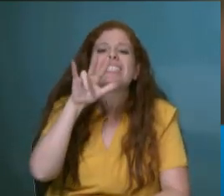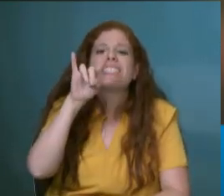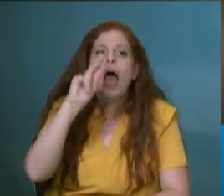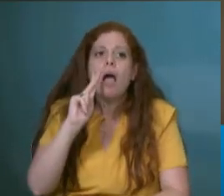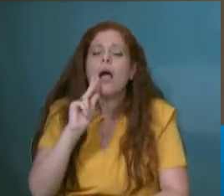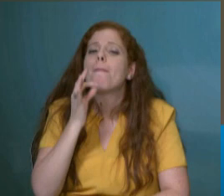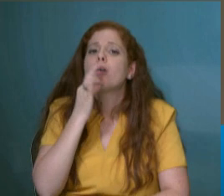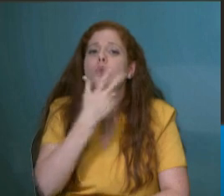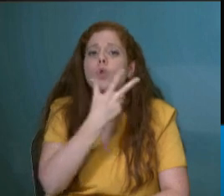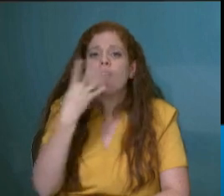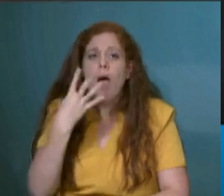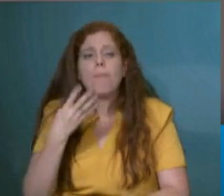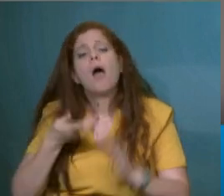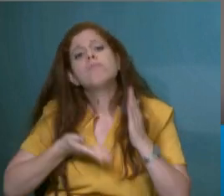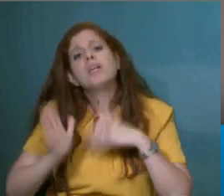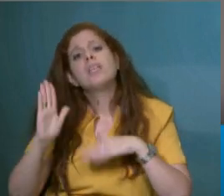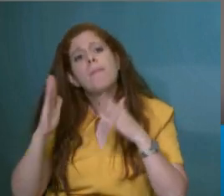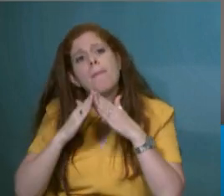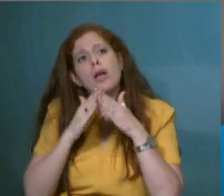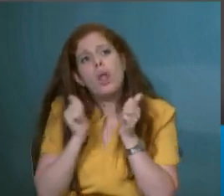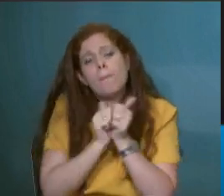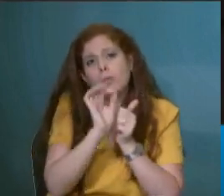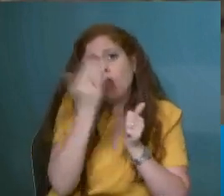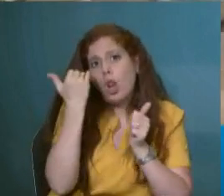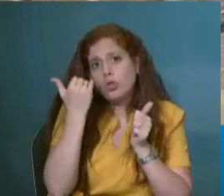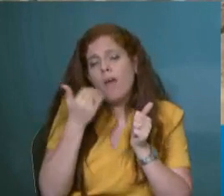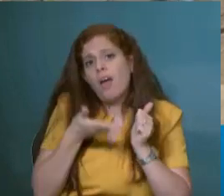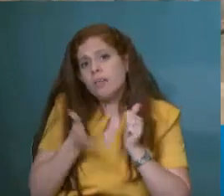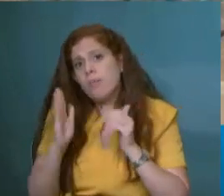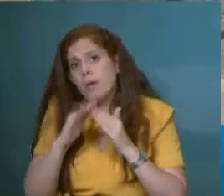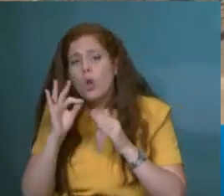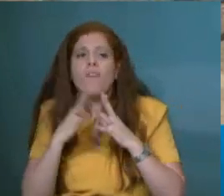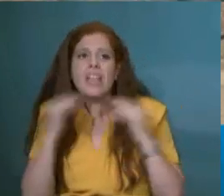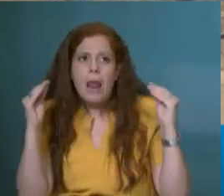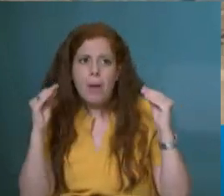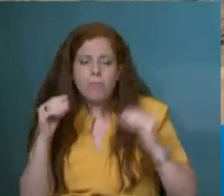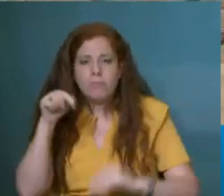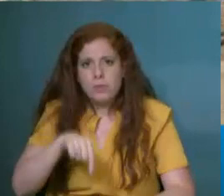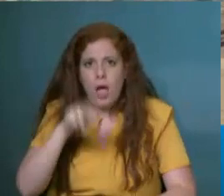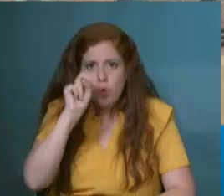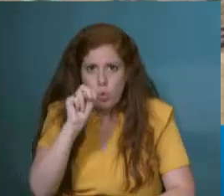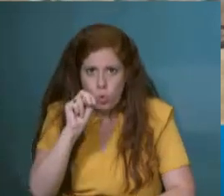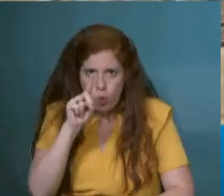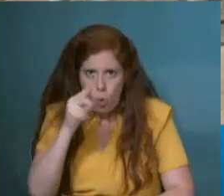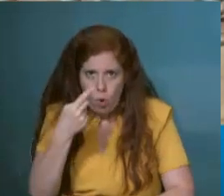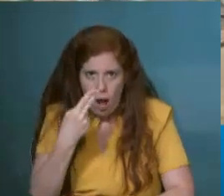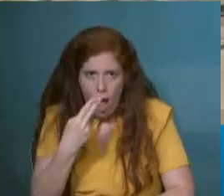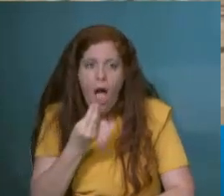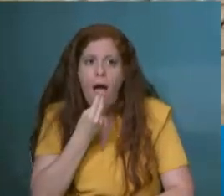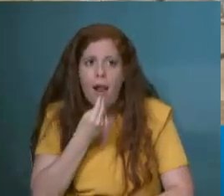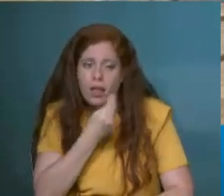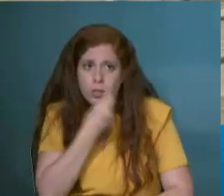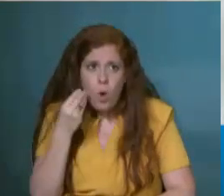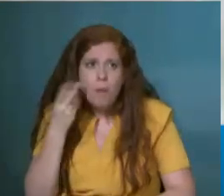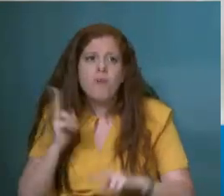אחד מהבית של בן זוגה לשעבר ונעלמה. כאן נוגה אכלה צהריים, ולאחר מכן